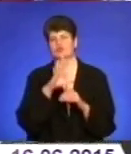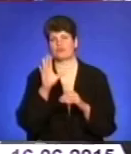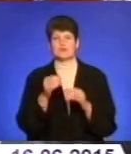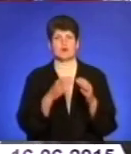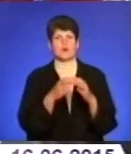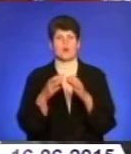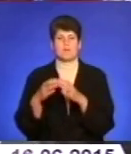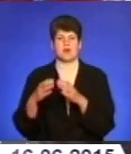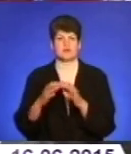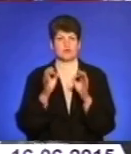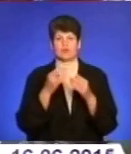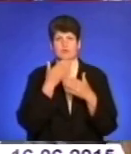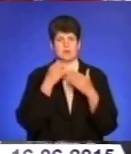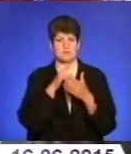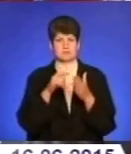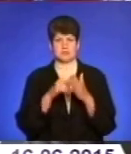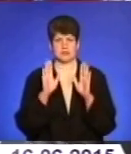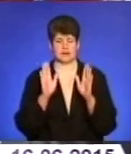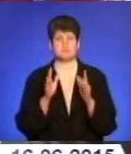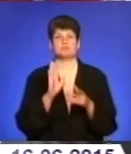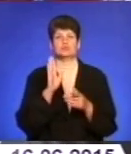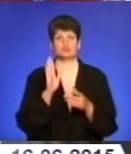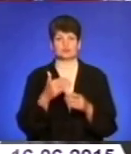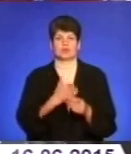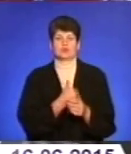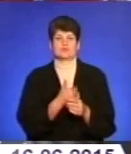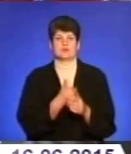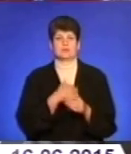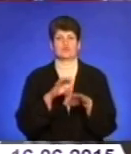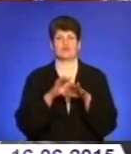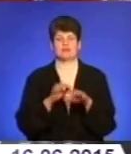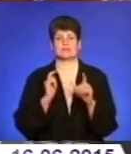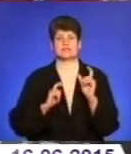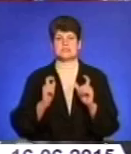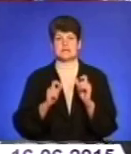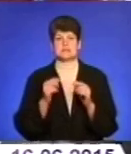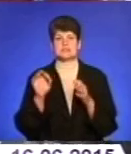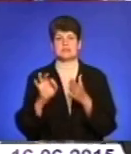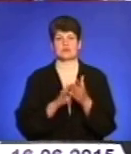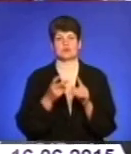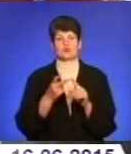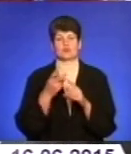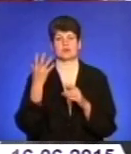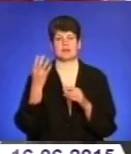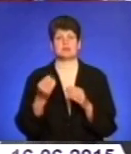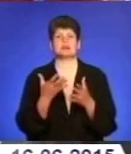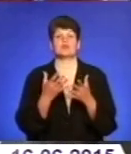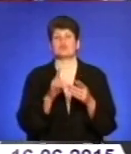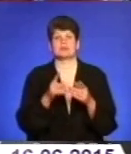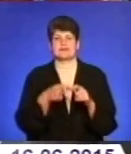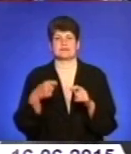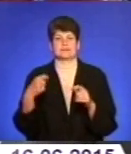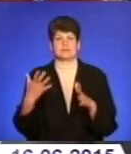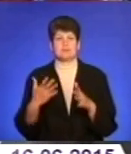громади, ні в кого немає ніяких питань, ми будемо ініціювати, скажімо, проведення сесії відразу ж на другий день, ну, щоб не затримувати якби цих речей. Тому що ми